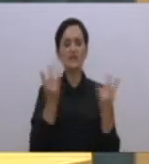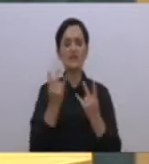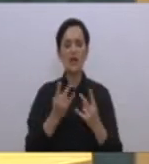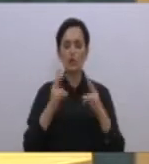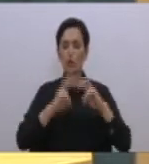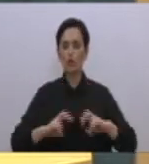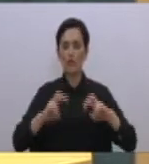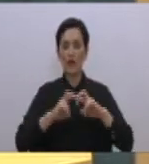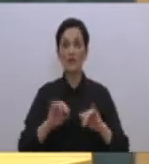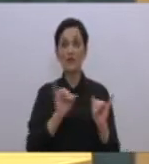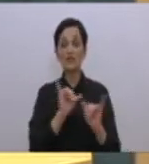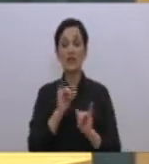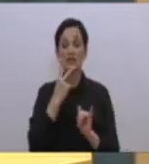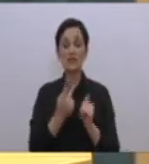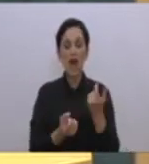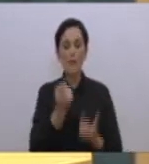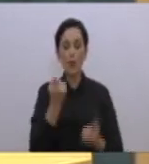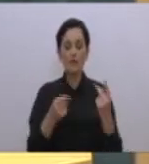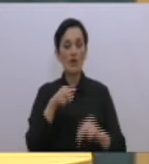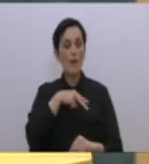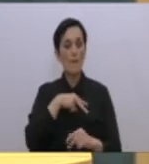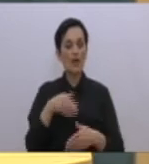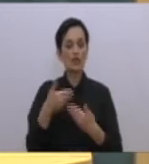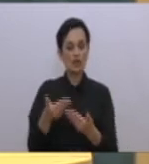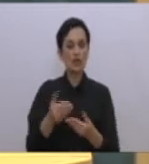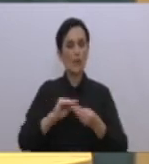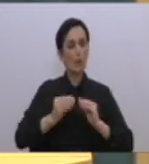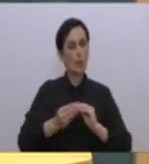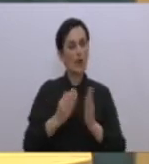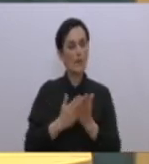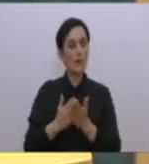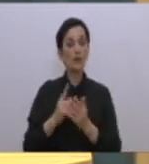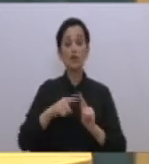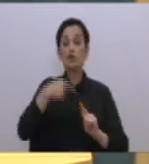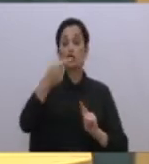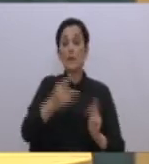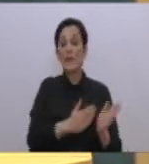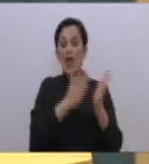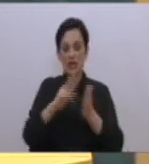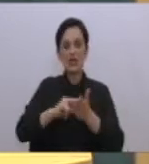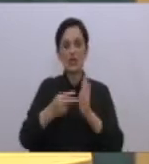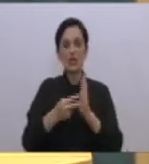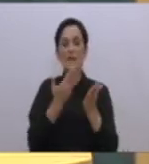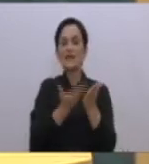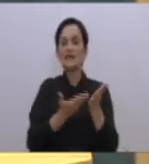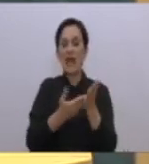kleva, sadats gamoikveta parlamentis țineșe în gari gamoțoiebi. Șem de getebze, igegmema, recomandația și șemușoieba, da